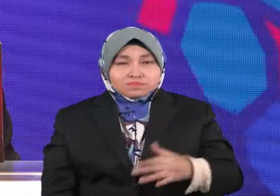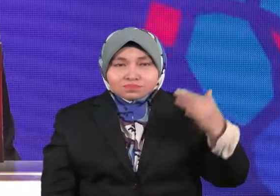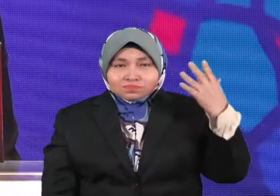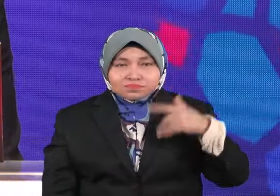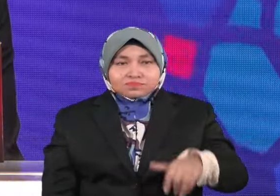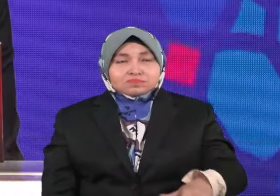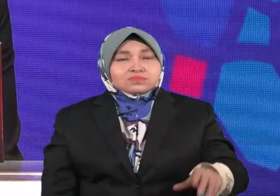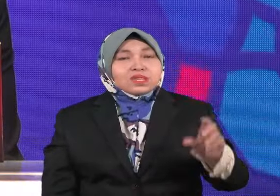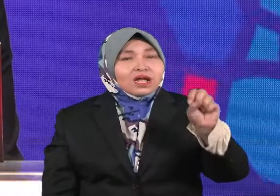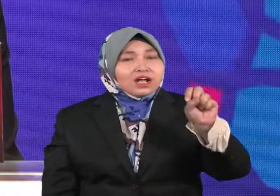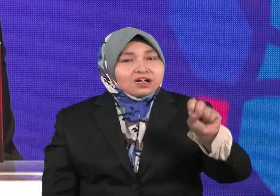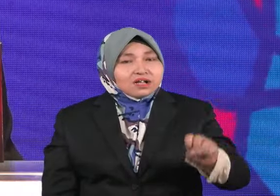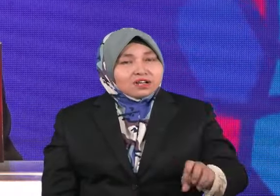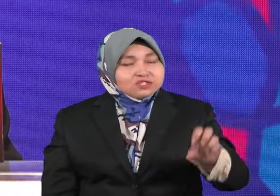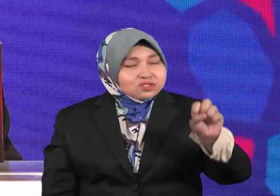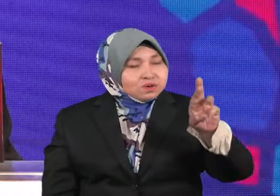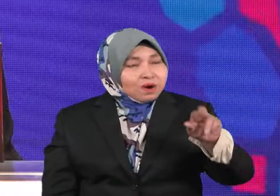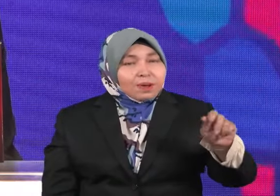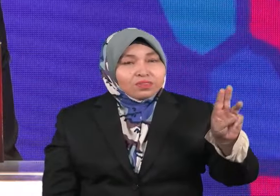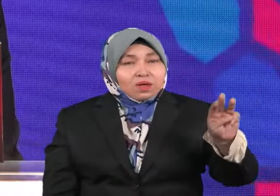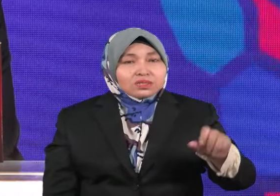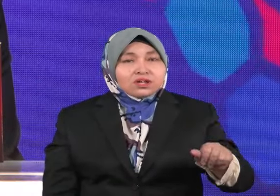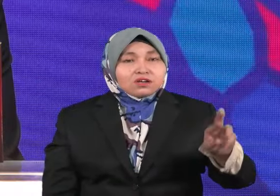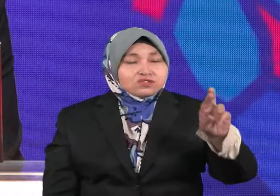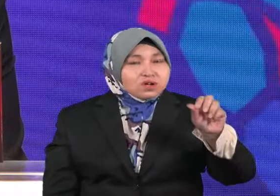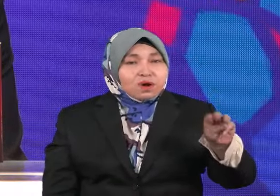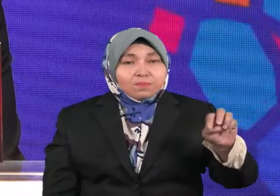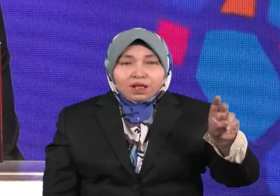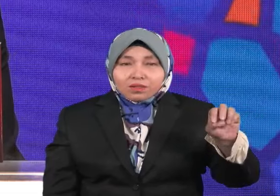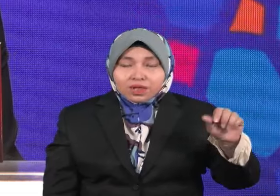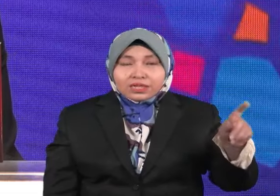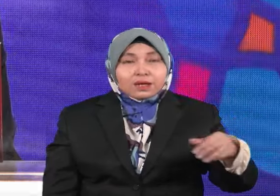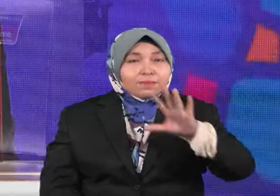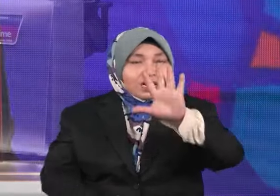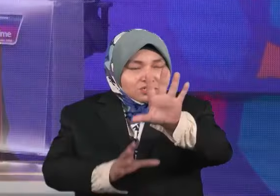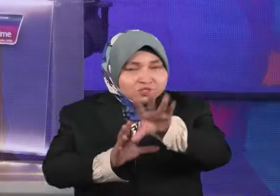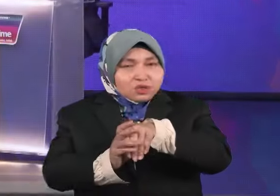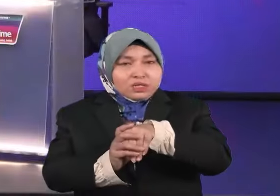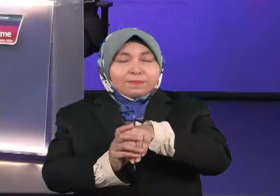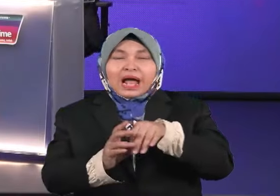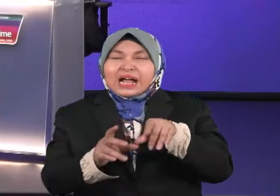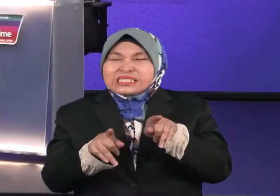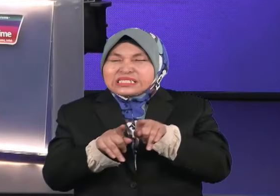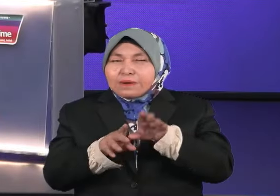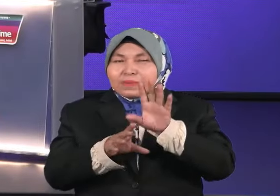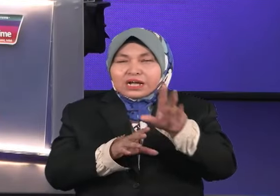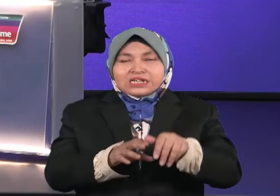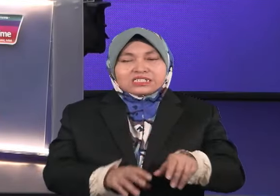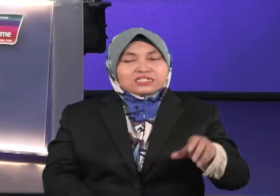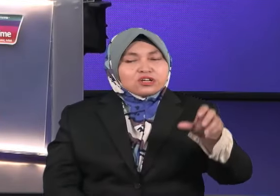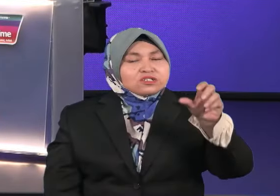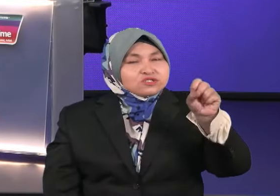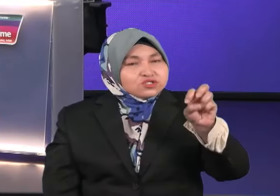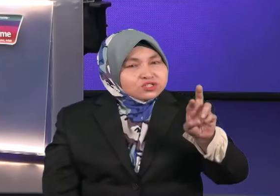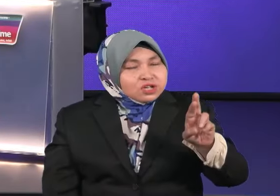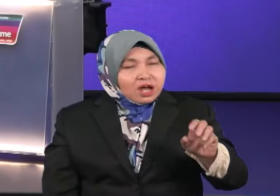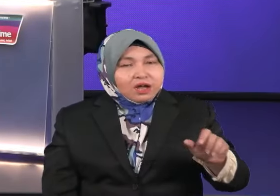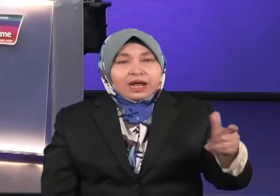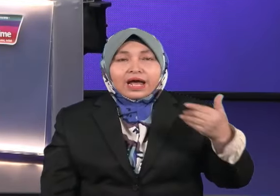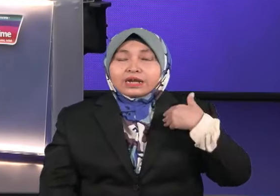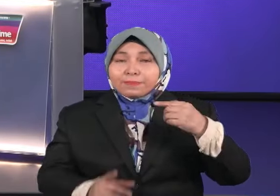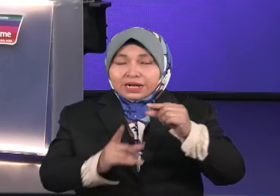Ramadan. Syahrul Ramadan, Syahrul Ramadan. Itu macam termasuk Ustaz ni. Macam termasuk. Dia perkataan syahrul tu kita kena faham. Dia daripada